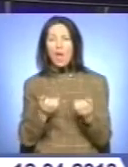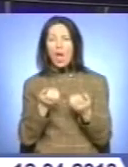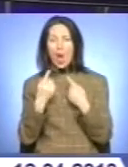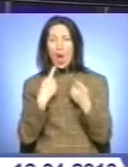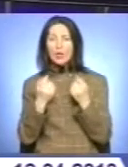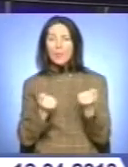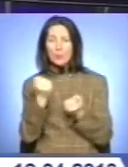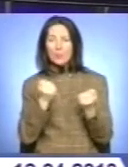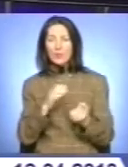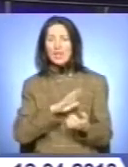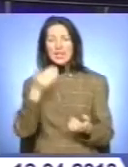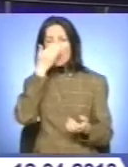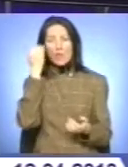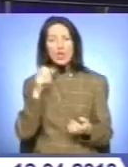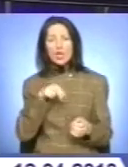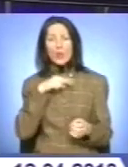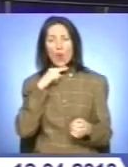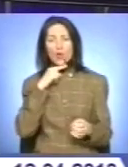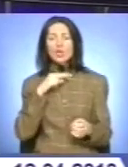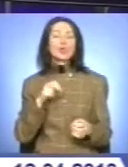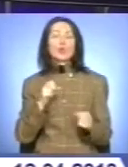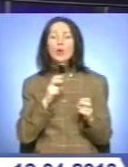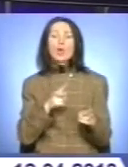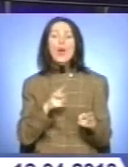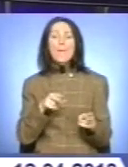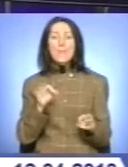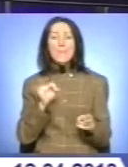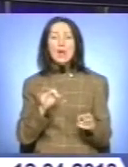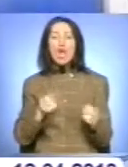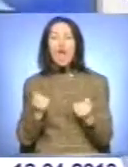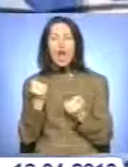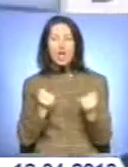та обережність при керуванні автотранспортом за такої погоди.